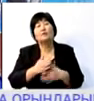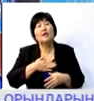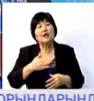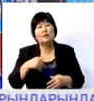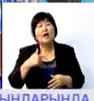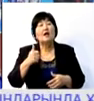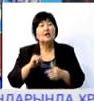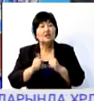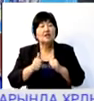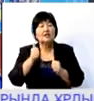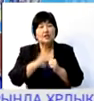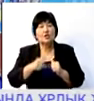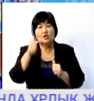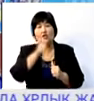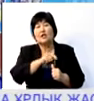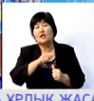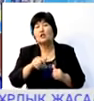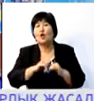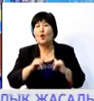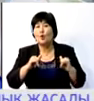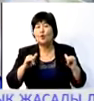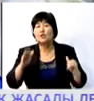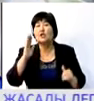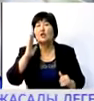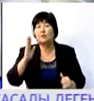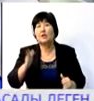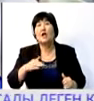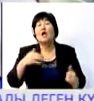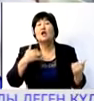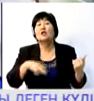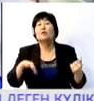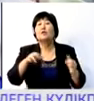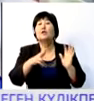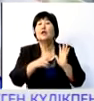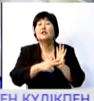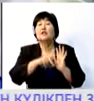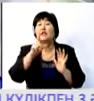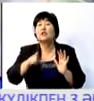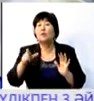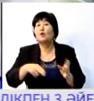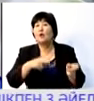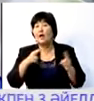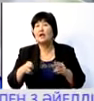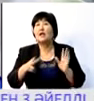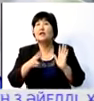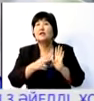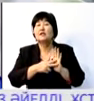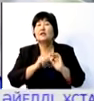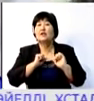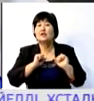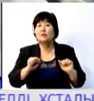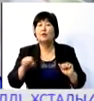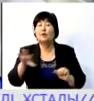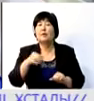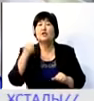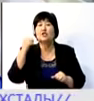Жарысымыз енді мен ойлаймын, жылдан жылға өсе береді, үлкейе береді деп. Жамбыл облысынан 8 палуан келдік бүгіндікке. 8 палуанның бәрі жеңіске жетті.